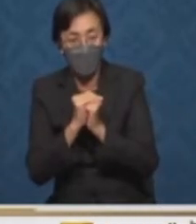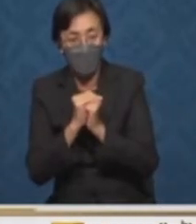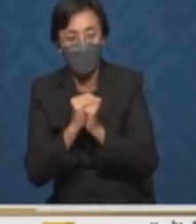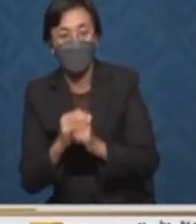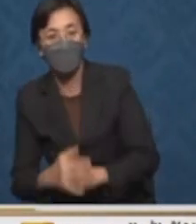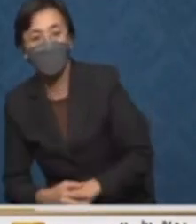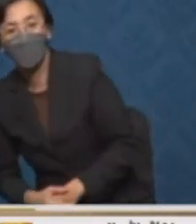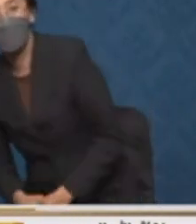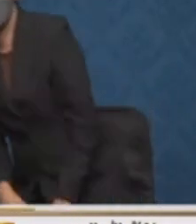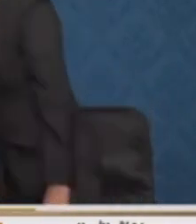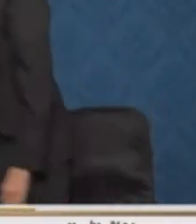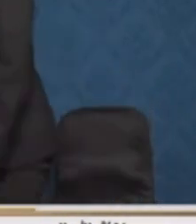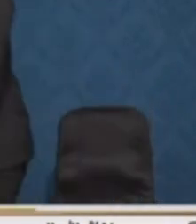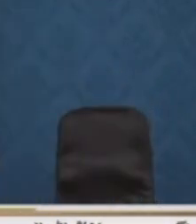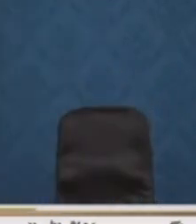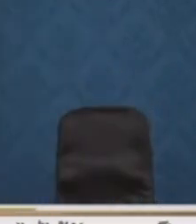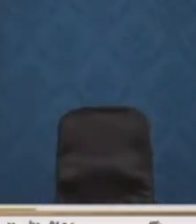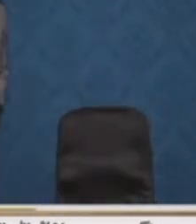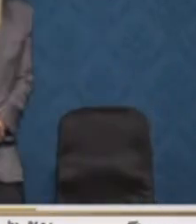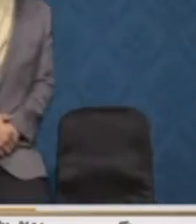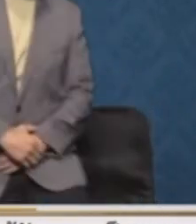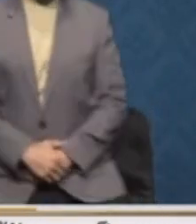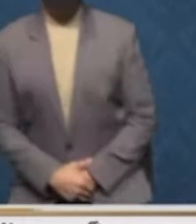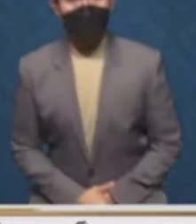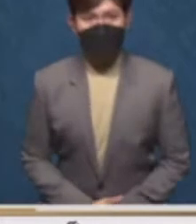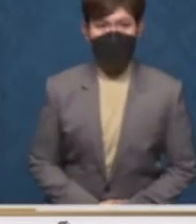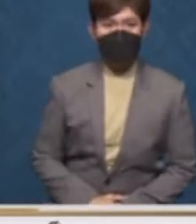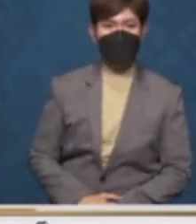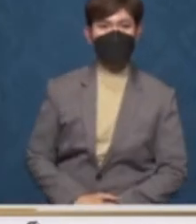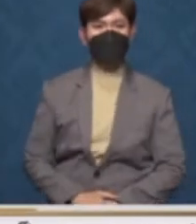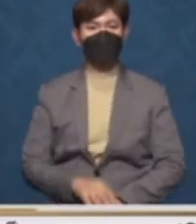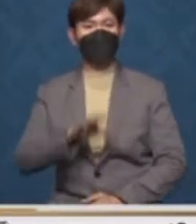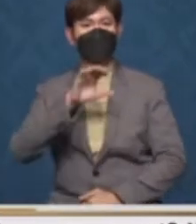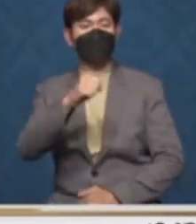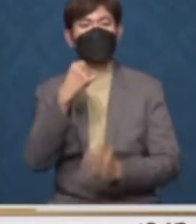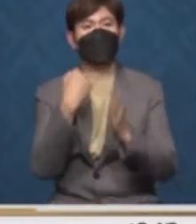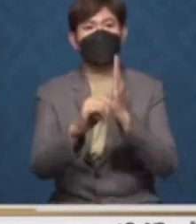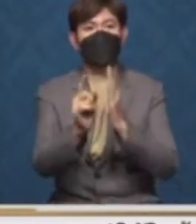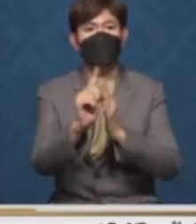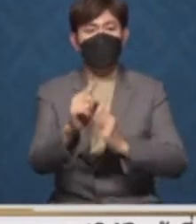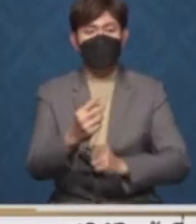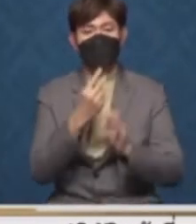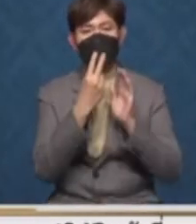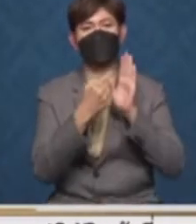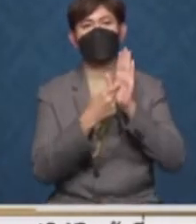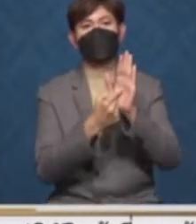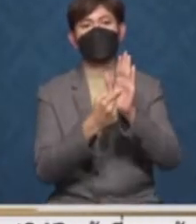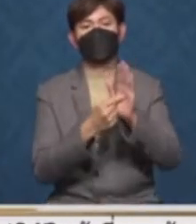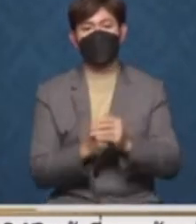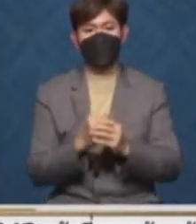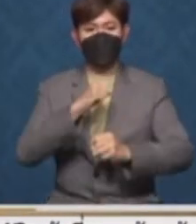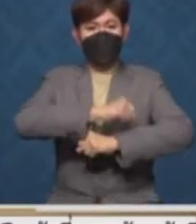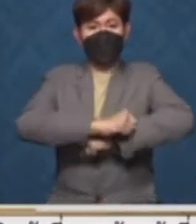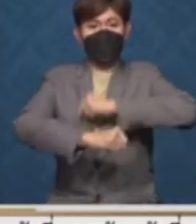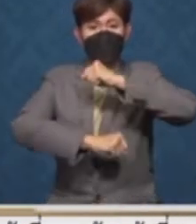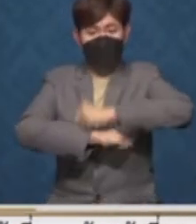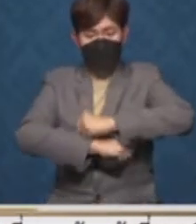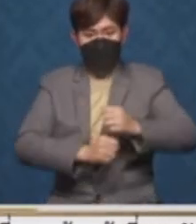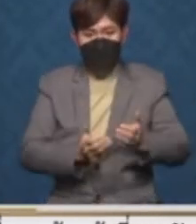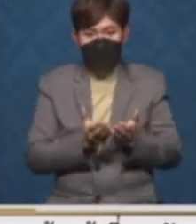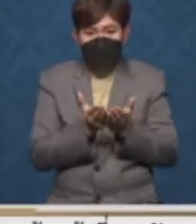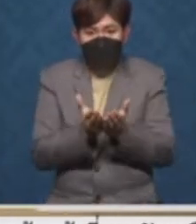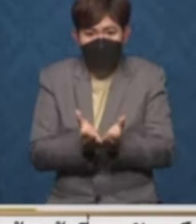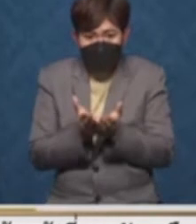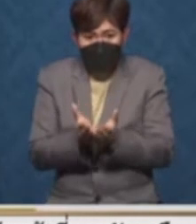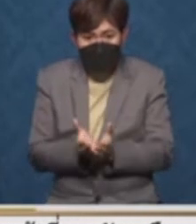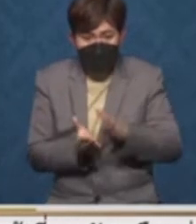ข้อพิรุธครับท่านประธานอันนี้เป็นหนึ่งในตัวอย่างครับคือโครงการก่อสร้างท่าจอดเรือดำน้ำ